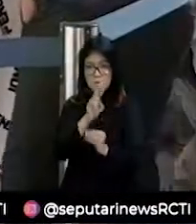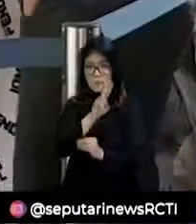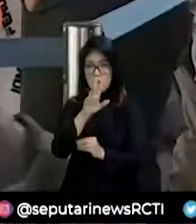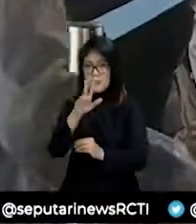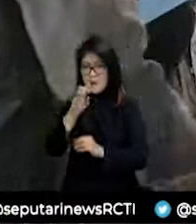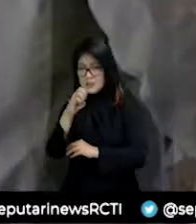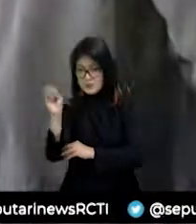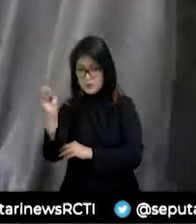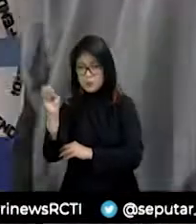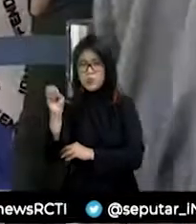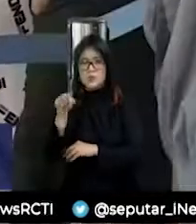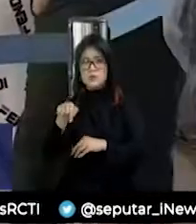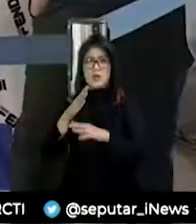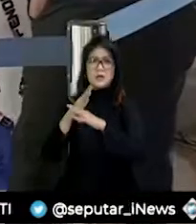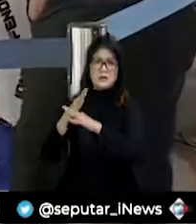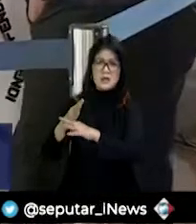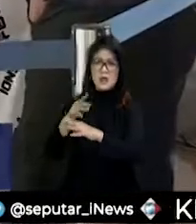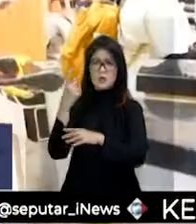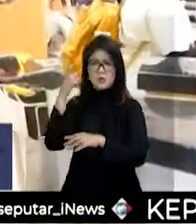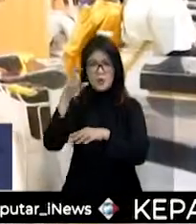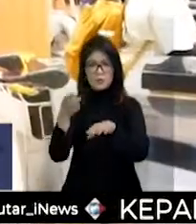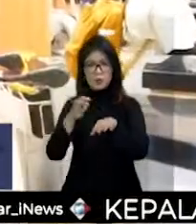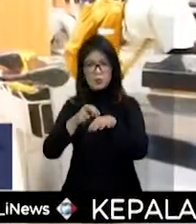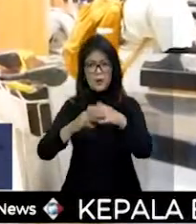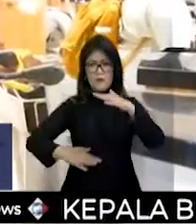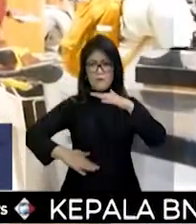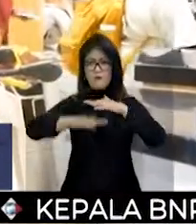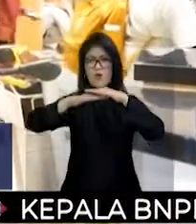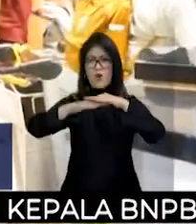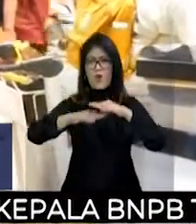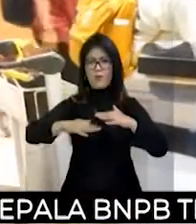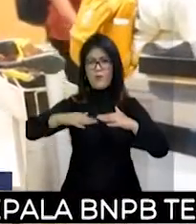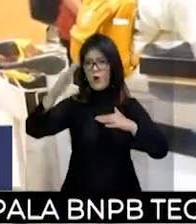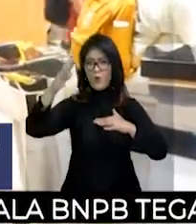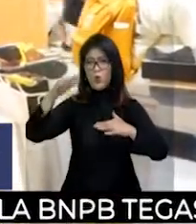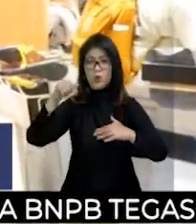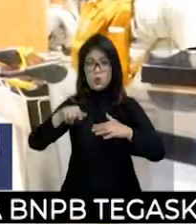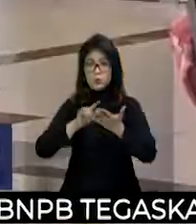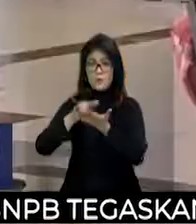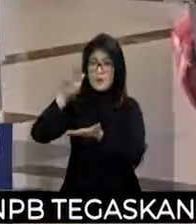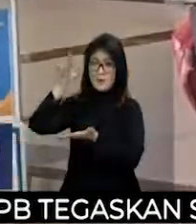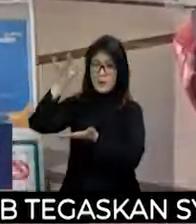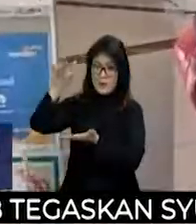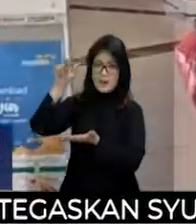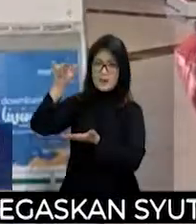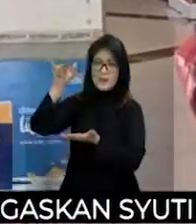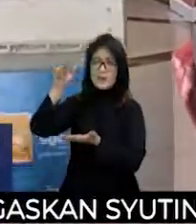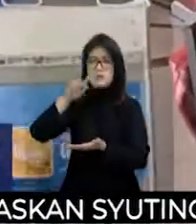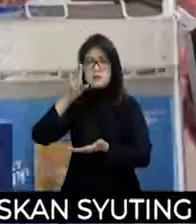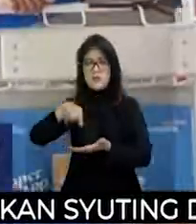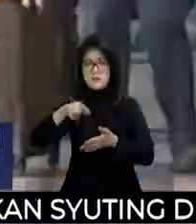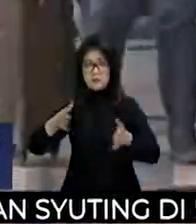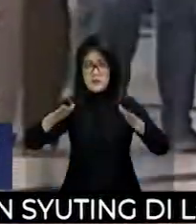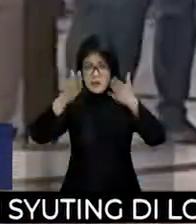Untuk mengantisipasi lonjakan penumpang, pihak Bandara Juanda mengoptimalkan jadwal penerbangan yang ada. Karena untuk libur Natal dan Tahun Baru kali ini tidak ada